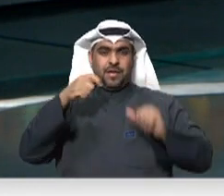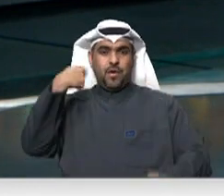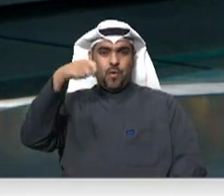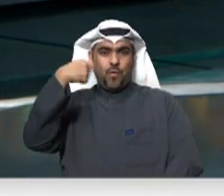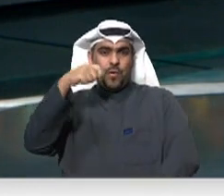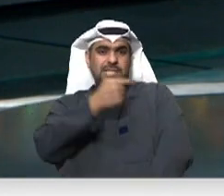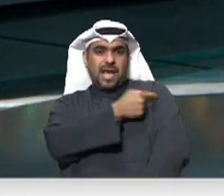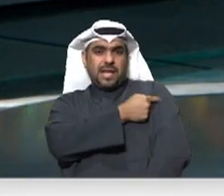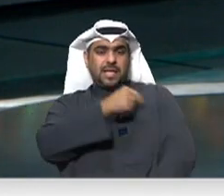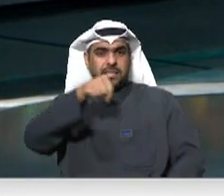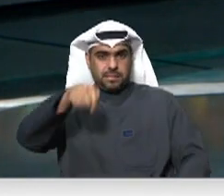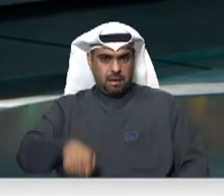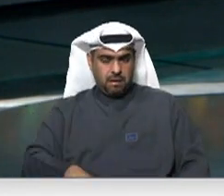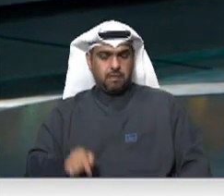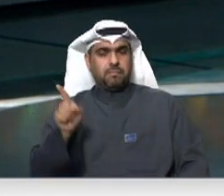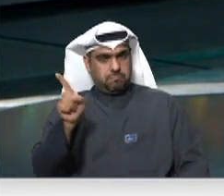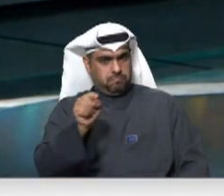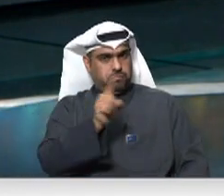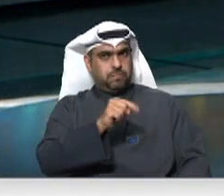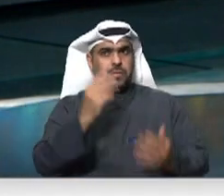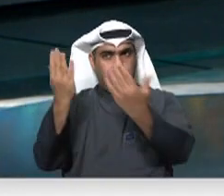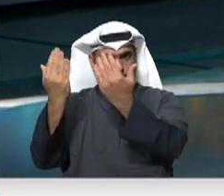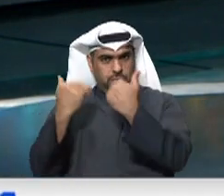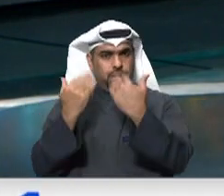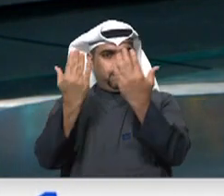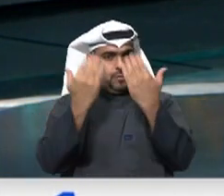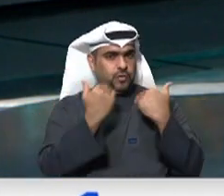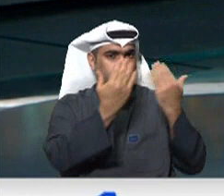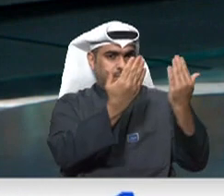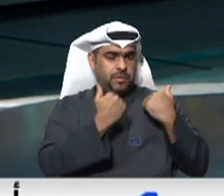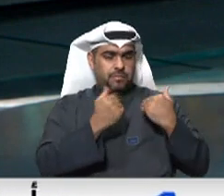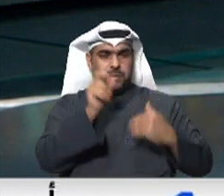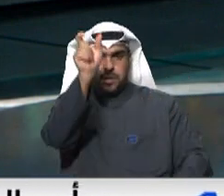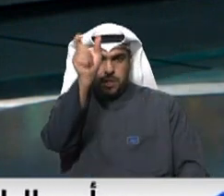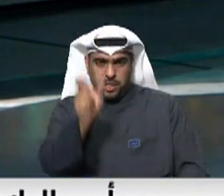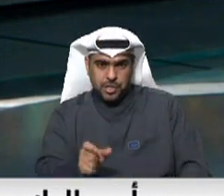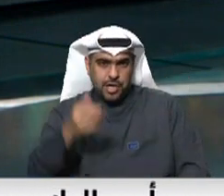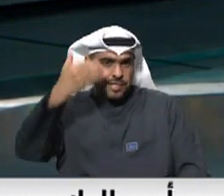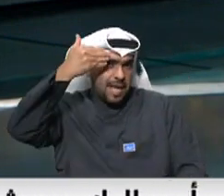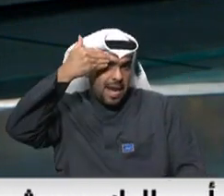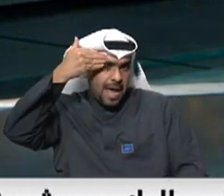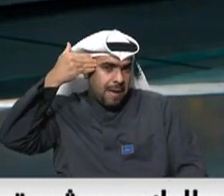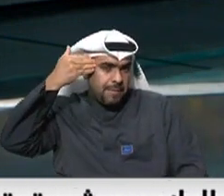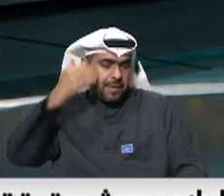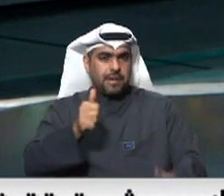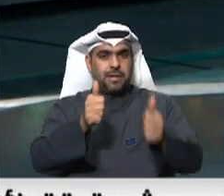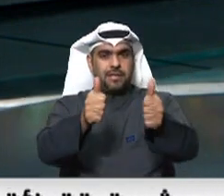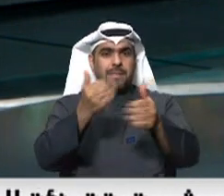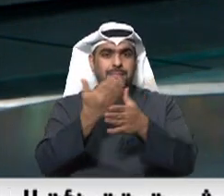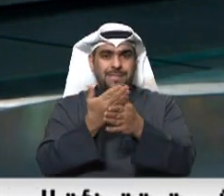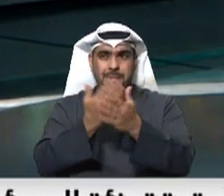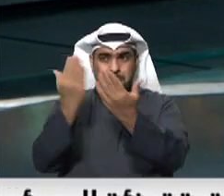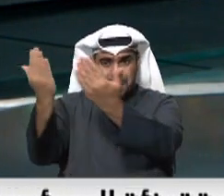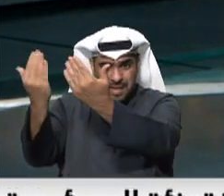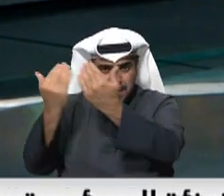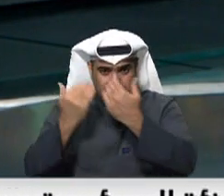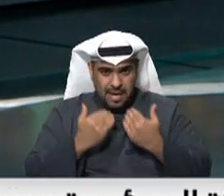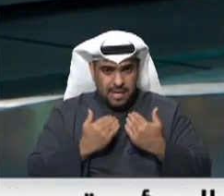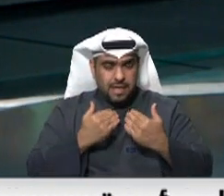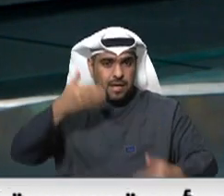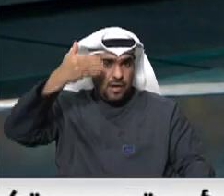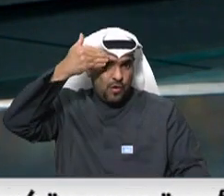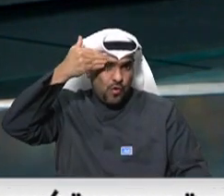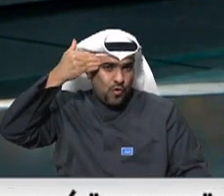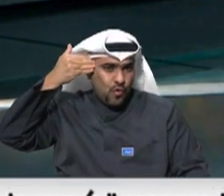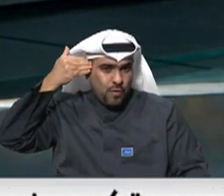لتقديم افضل الخدمات الطبيه وتطوير القدرات الجراحيه من خلال تبادل الخبرات وتوفير رعايه